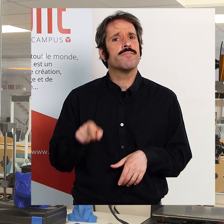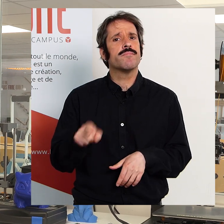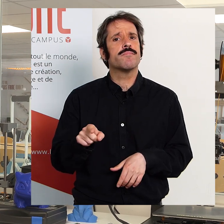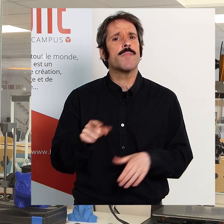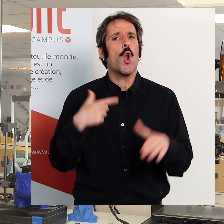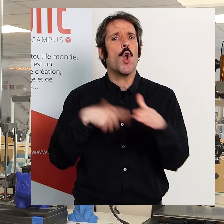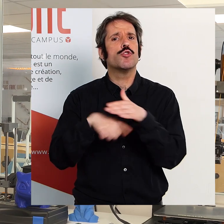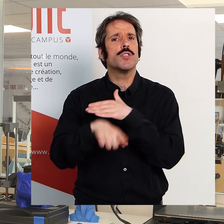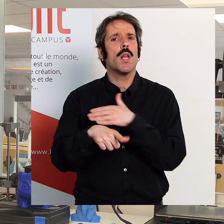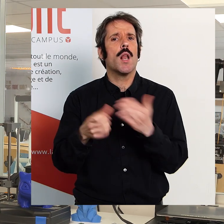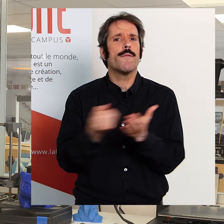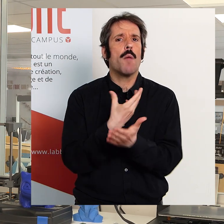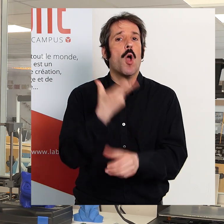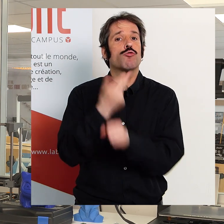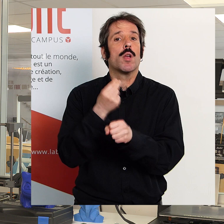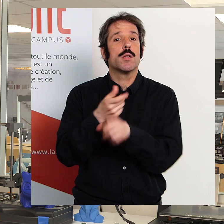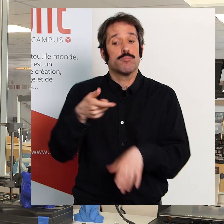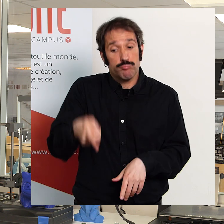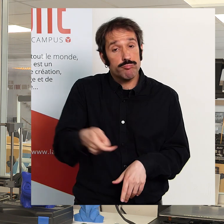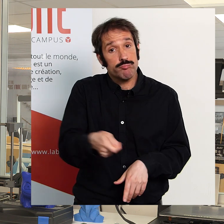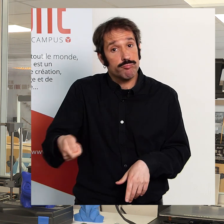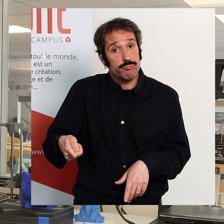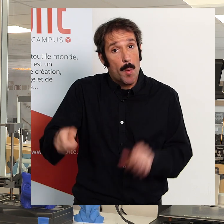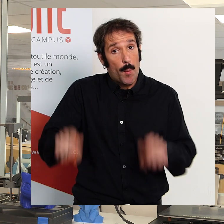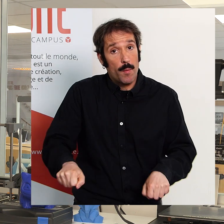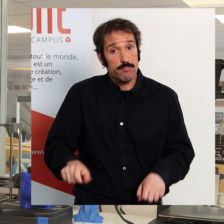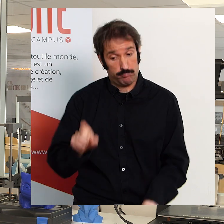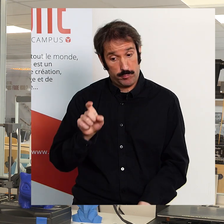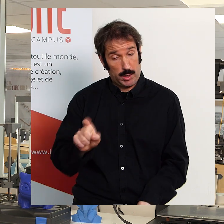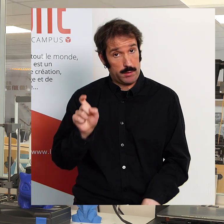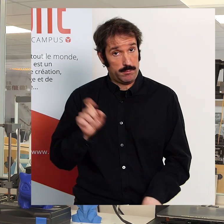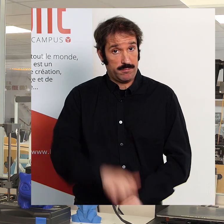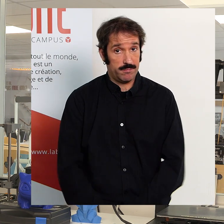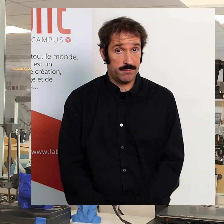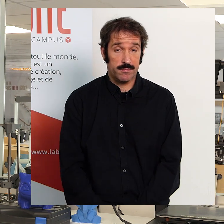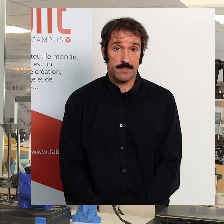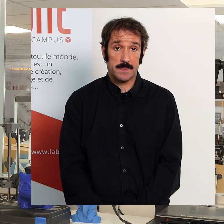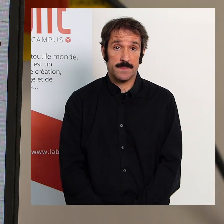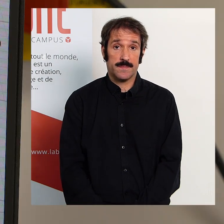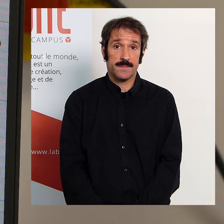Et ici, Cura va nous indiquer enregistrer sur un lecteur amovible. Et ben, je vais aller cliquer sur ce bouton.